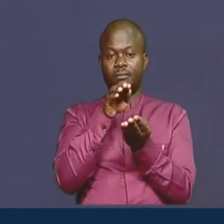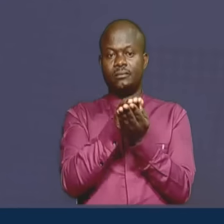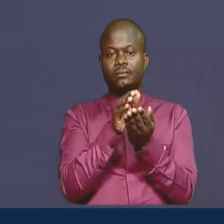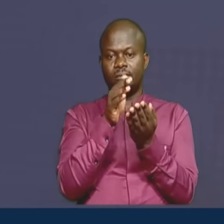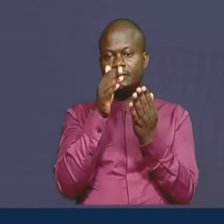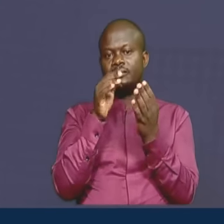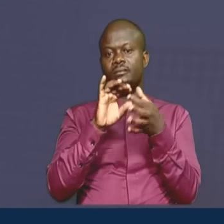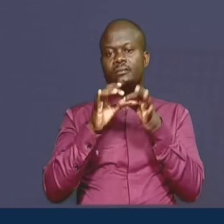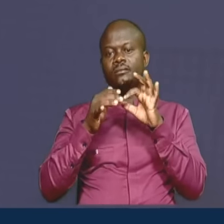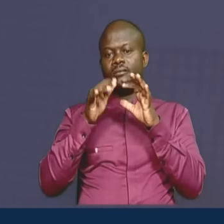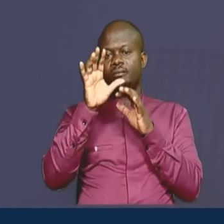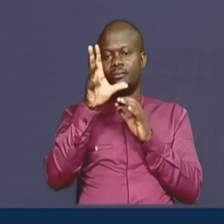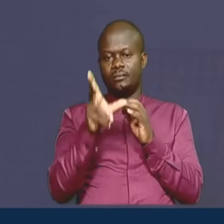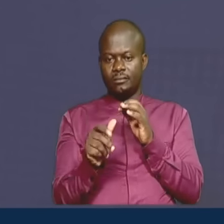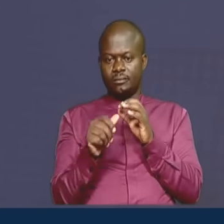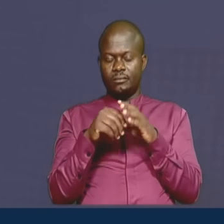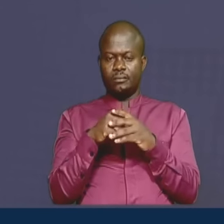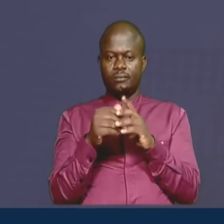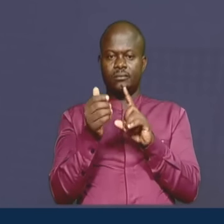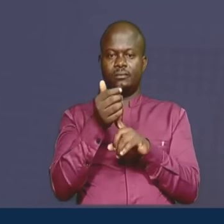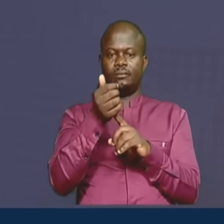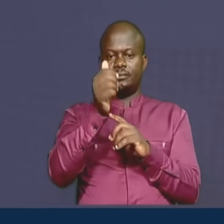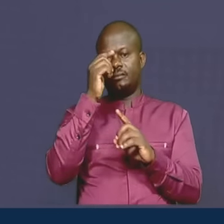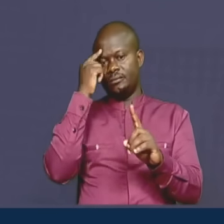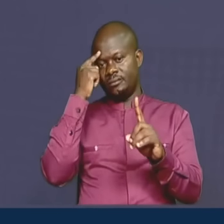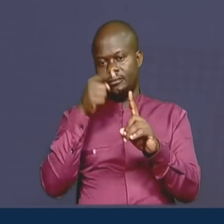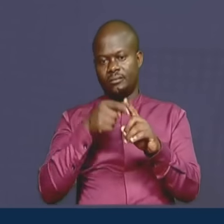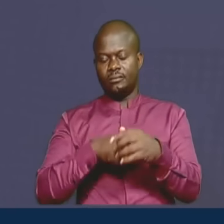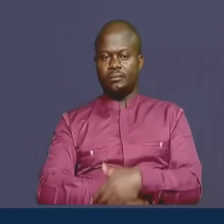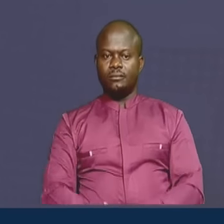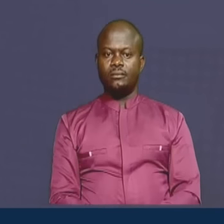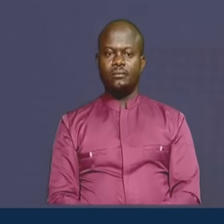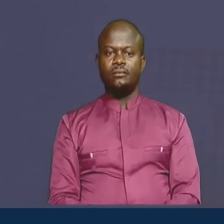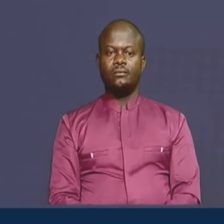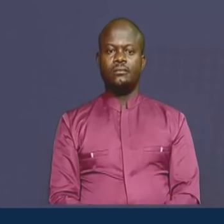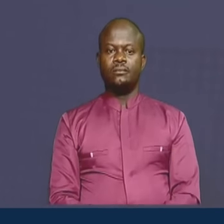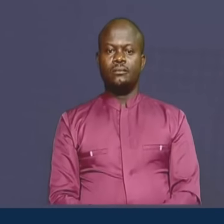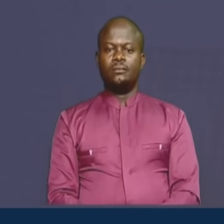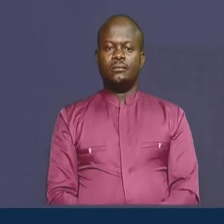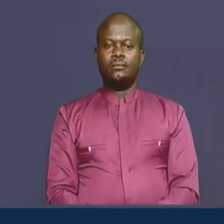kumfatanya bikorwa Afrika mu kugera kuri izo ntego